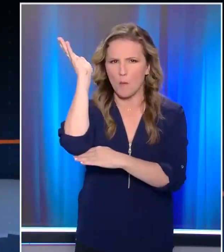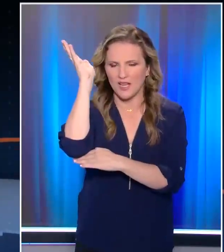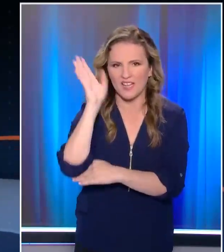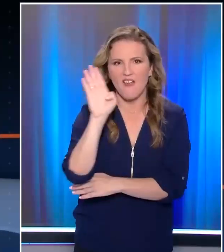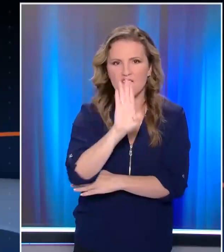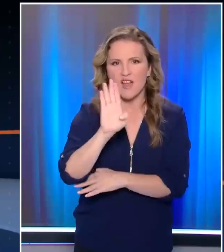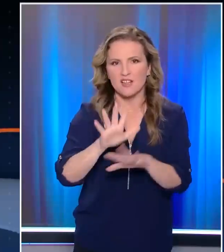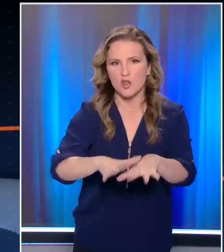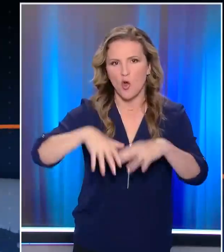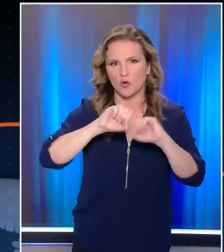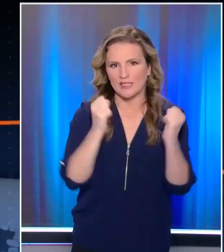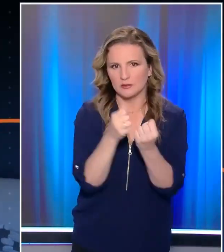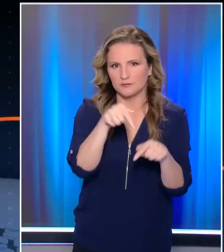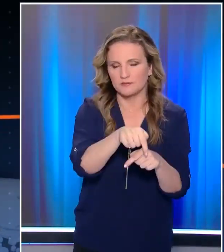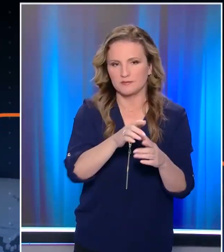Βελίδιο Συνεδριακό Κέντρο.